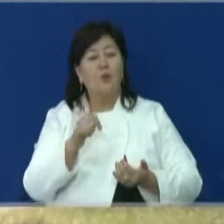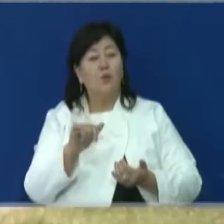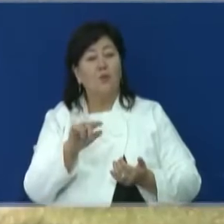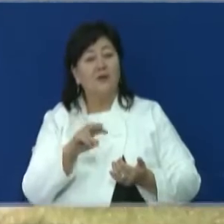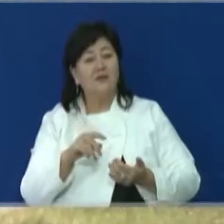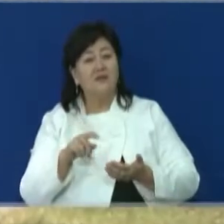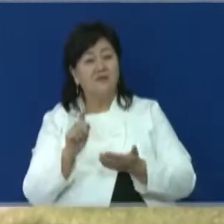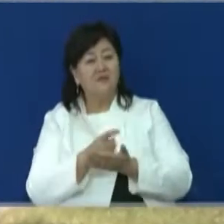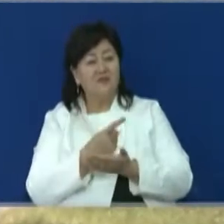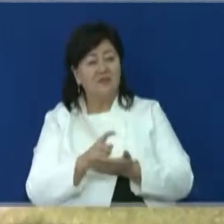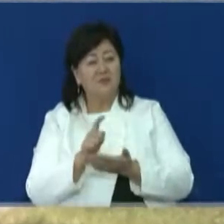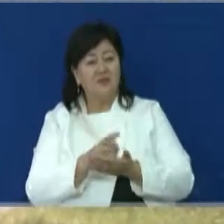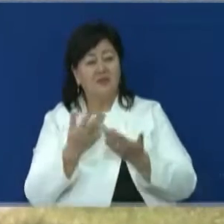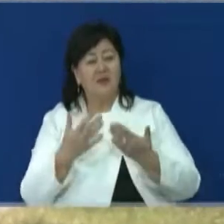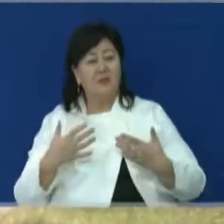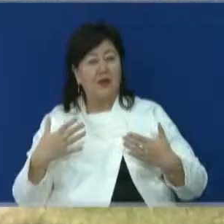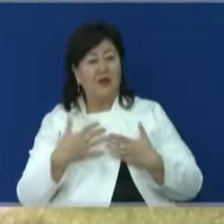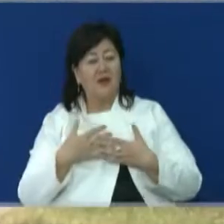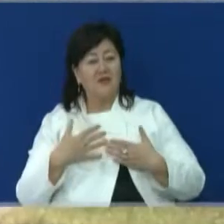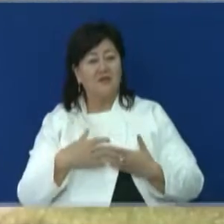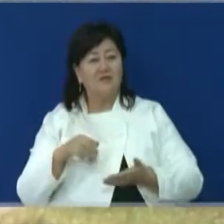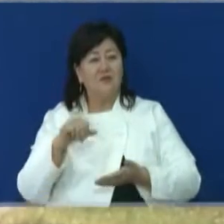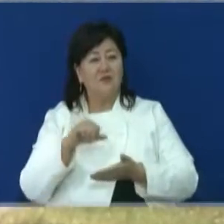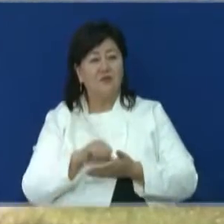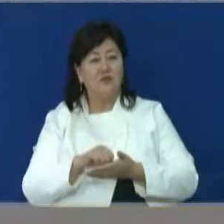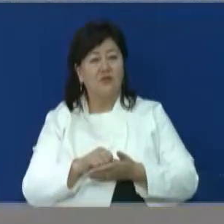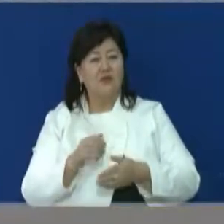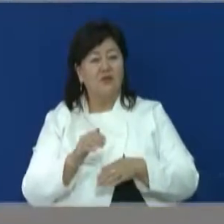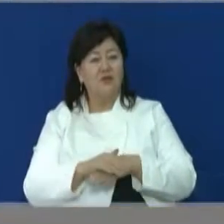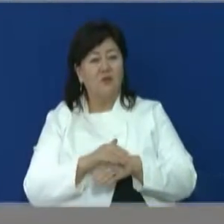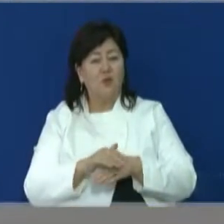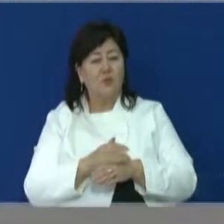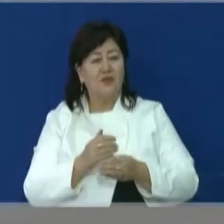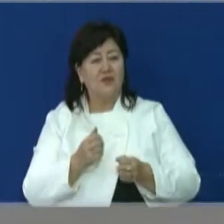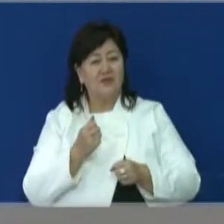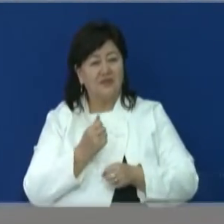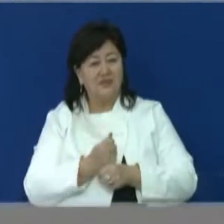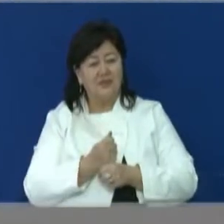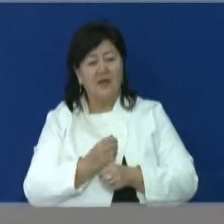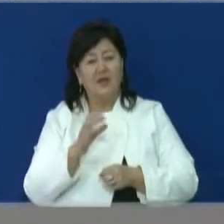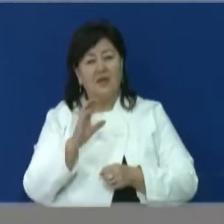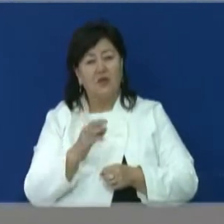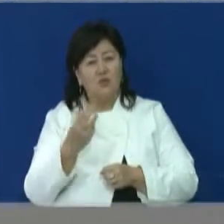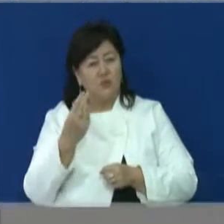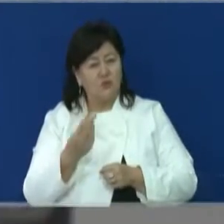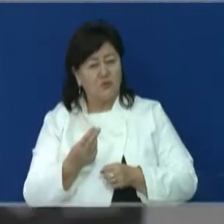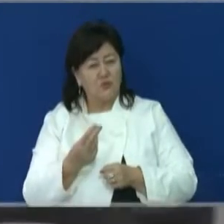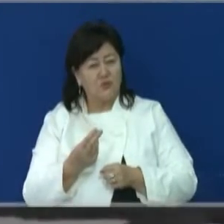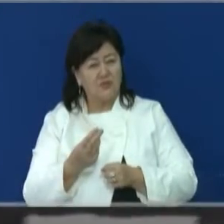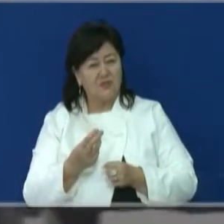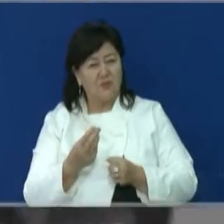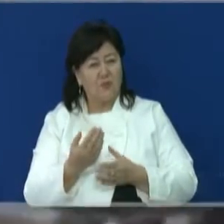нығайтуға бағытталған. Оған белсенді азаматтық ұстанымы игі істер мен іс-әрекеттер арқылы қаланың әлеуметтік және қоғамдық мәселелері